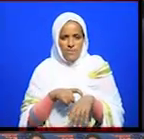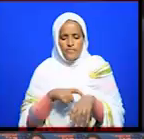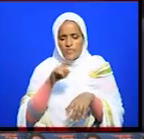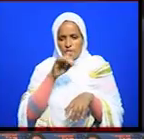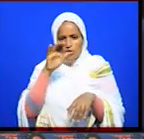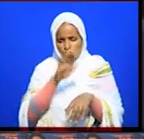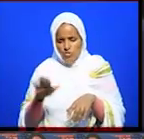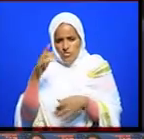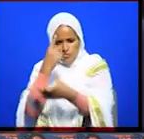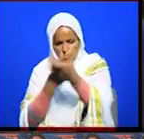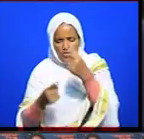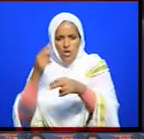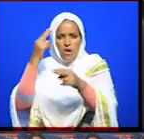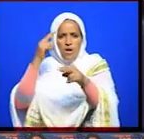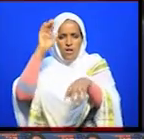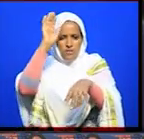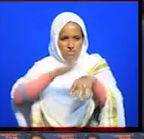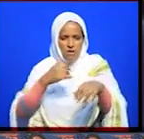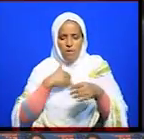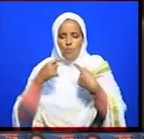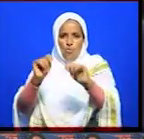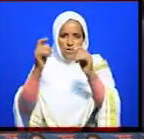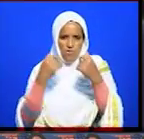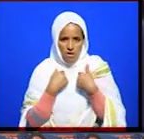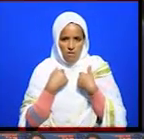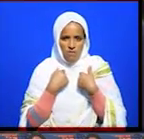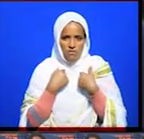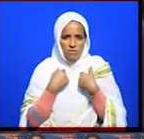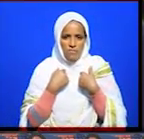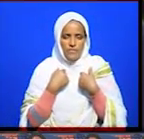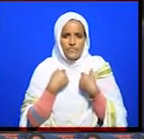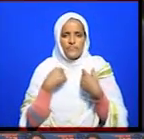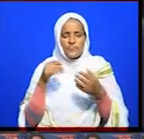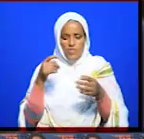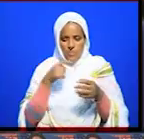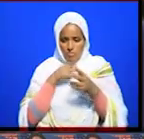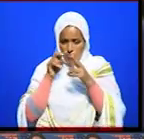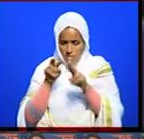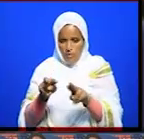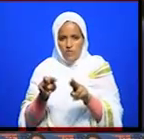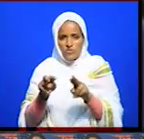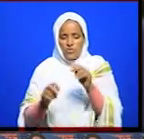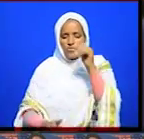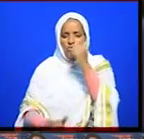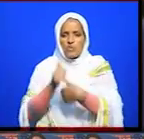እኔ አንዳንድ ጊዜ ልጆችን ብቻቸውን ለመጥራት እሞክራለሁ።